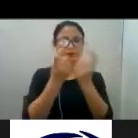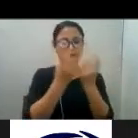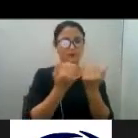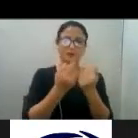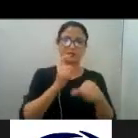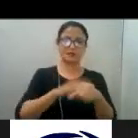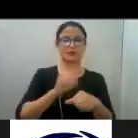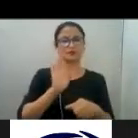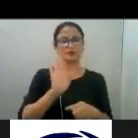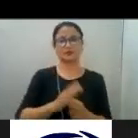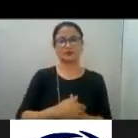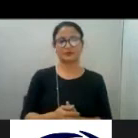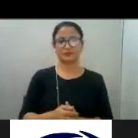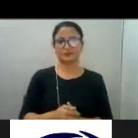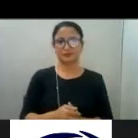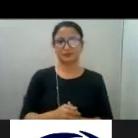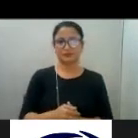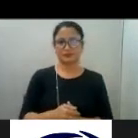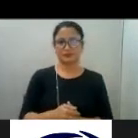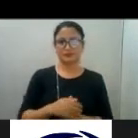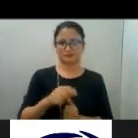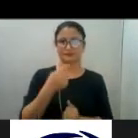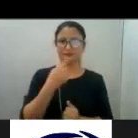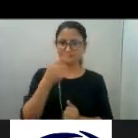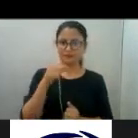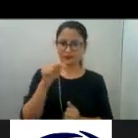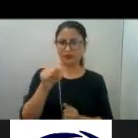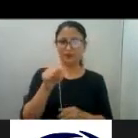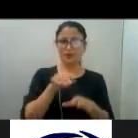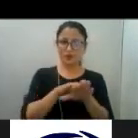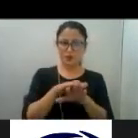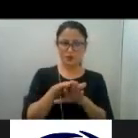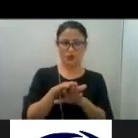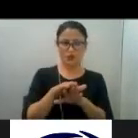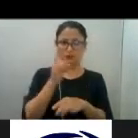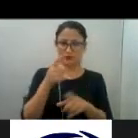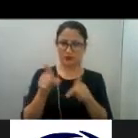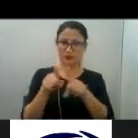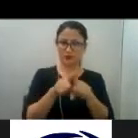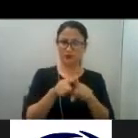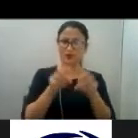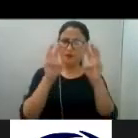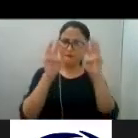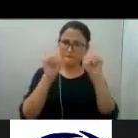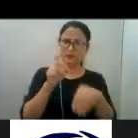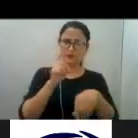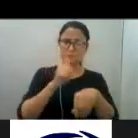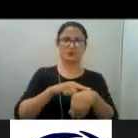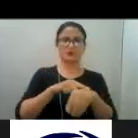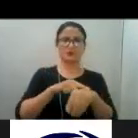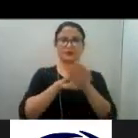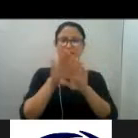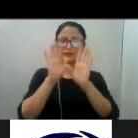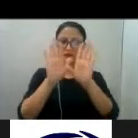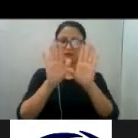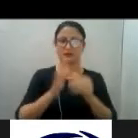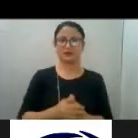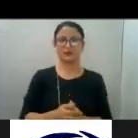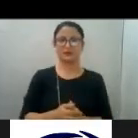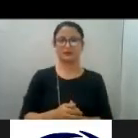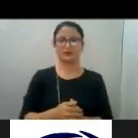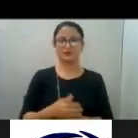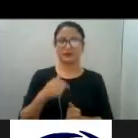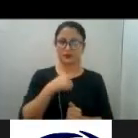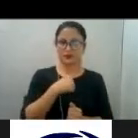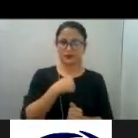टाइम राखेका छौँ। यति भन्दै म यहाँलाई फेरि पनि यहाँहरूको महत्त्वपूर्ण समयको लागि धन्यवाद दिँदै